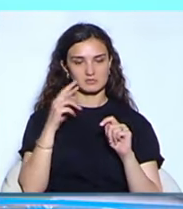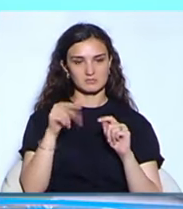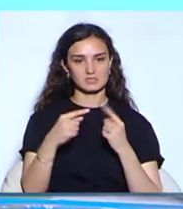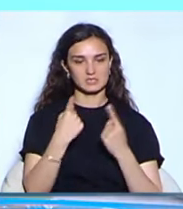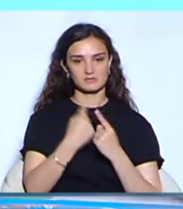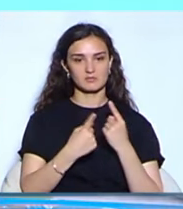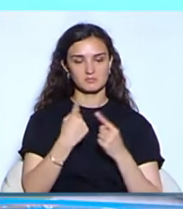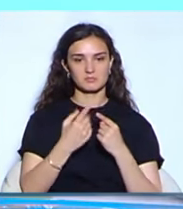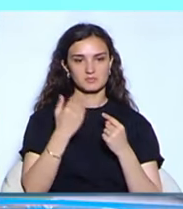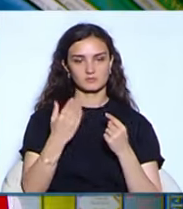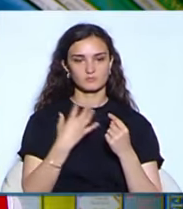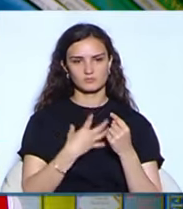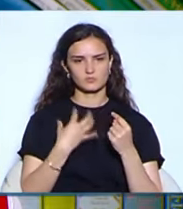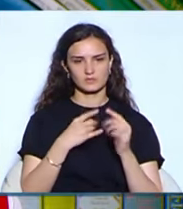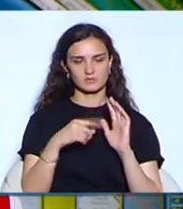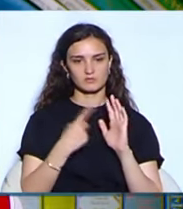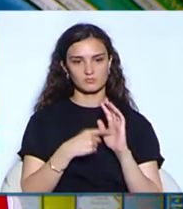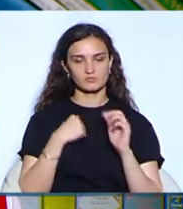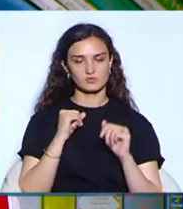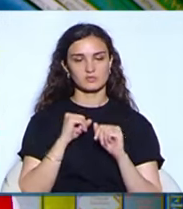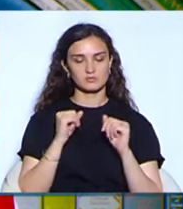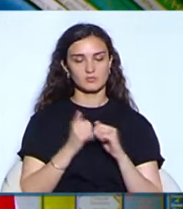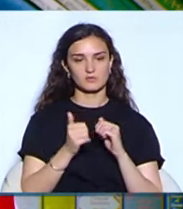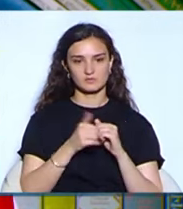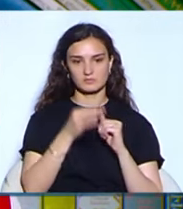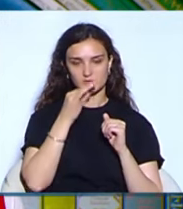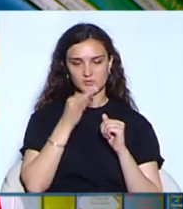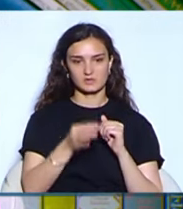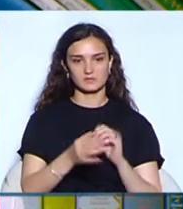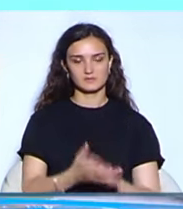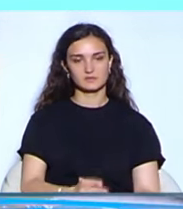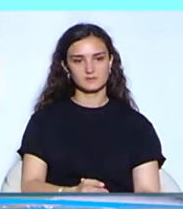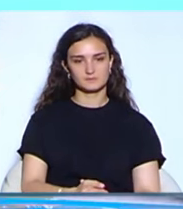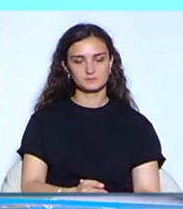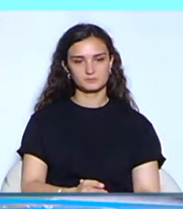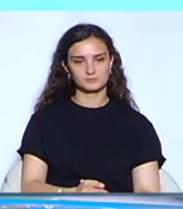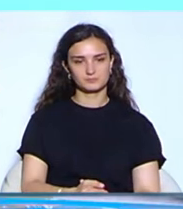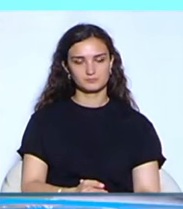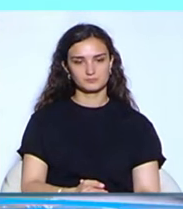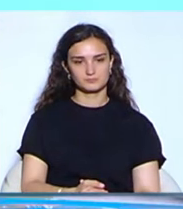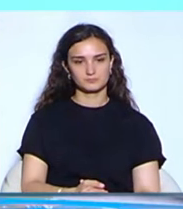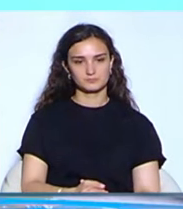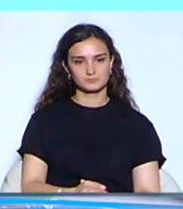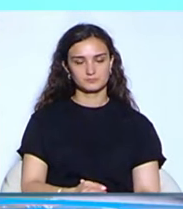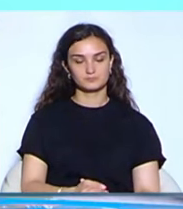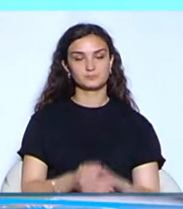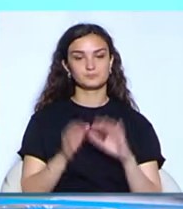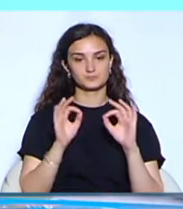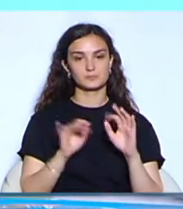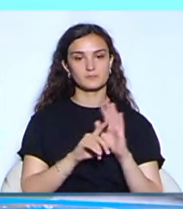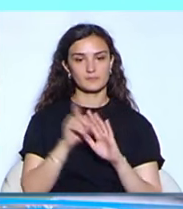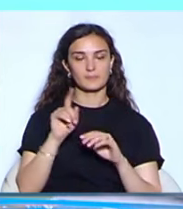დაგვისვან მათთვის ძალიან აქტუალური კითხვები, რომელზედაც ჩვენ შევეცდებით, რომ ყოველთვის პასუხები გავცეთ. სწორედ აქიდან დავიწყოთ. ძალიან